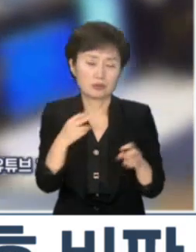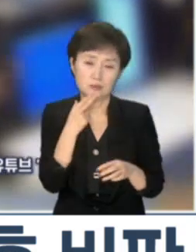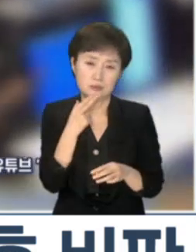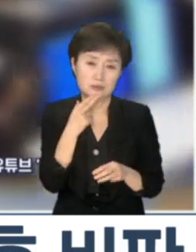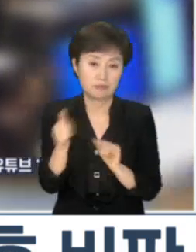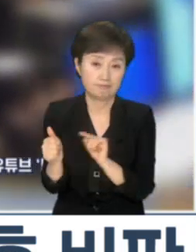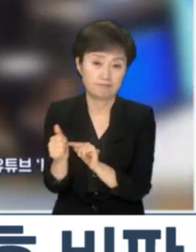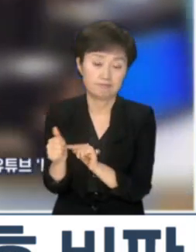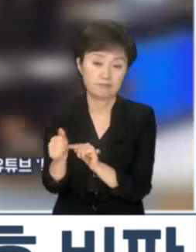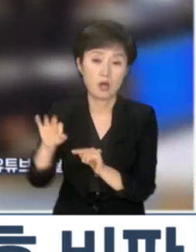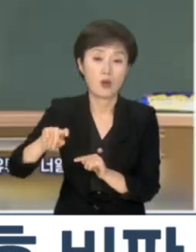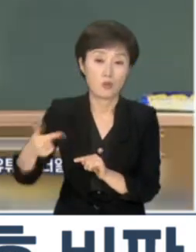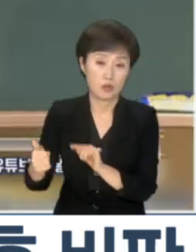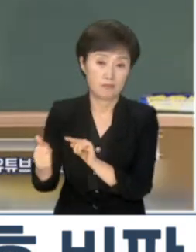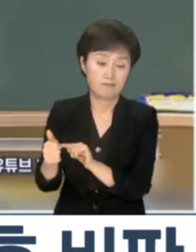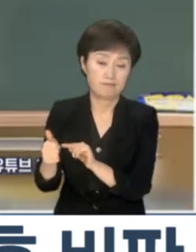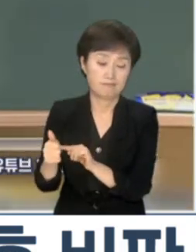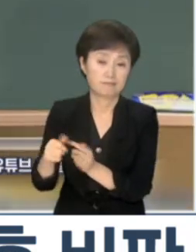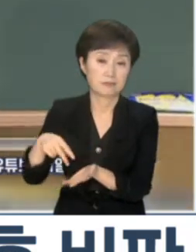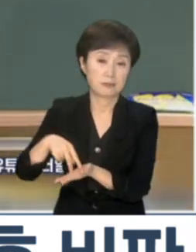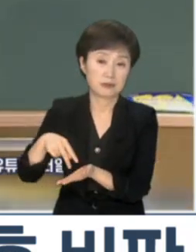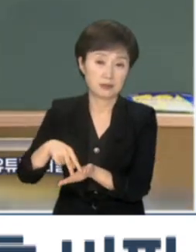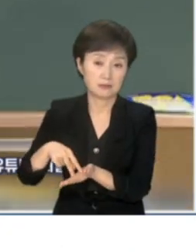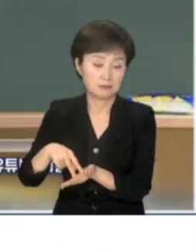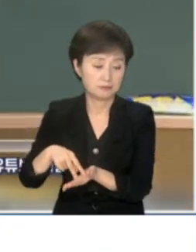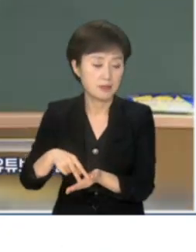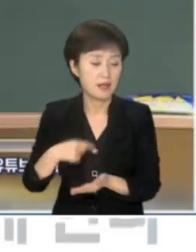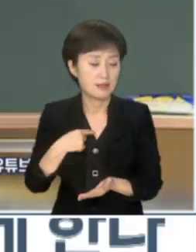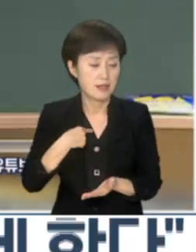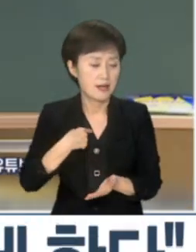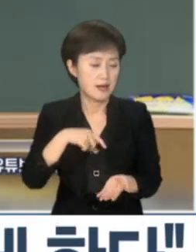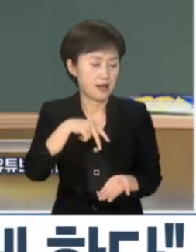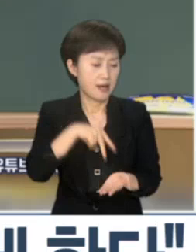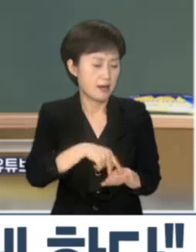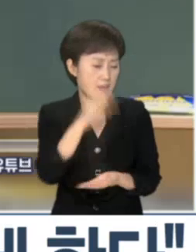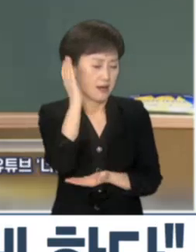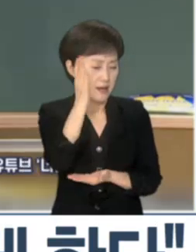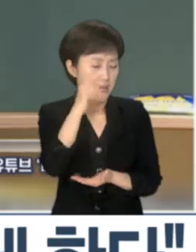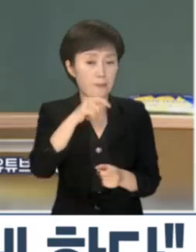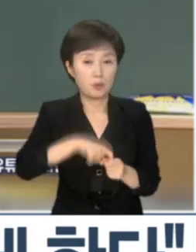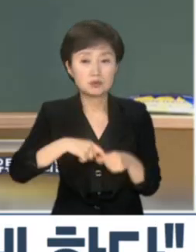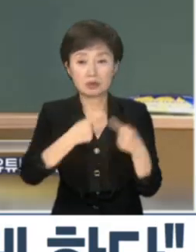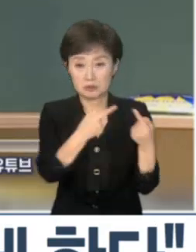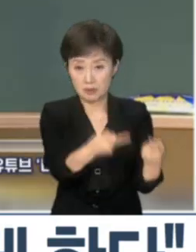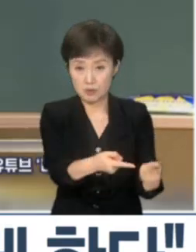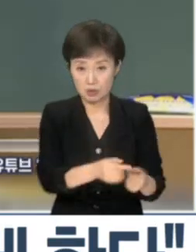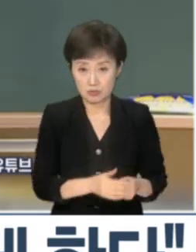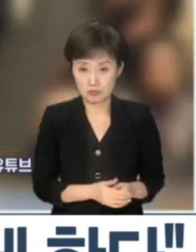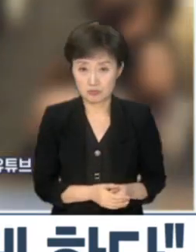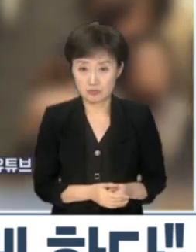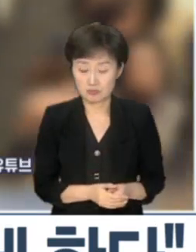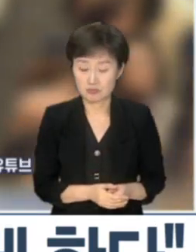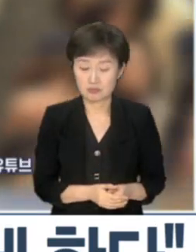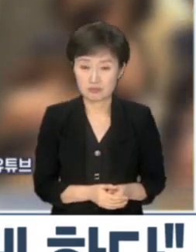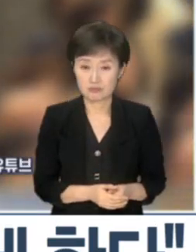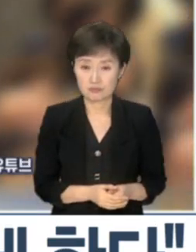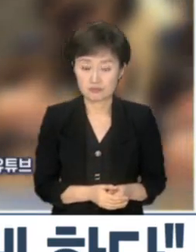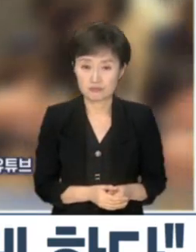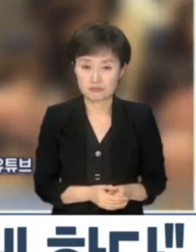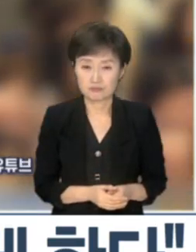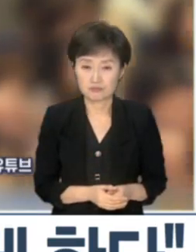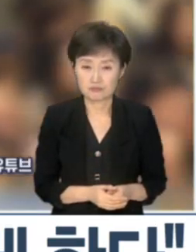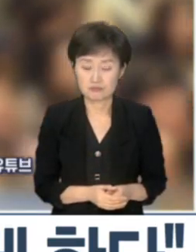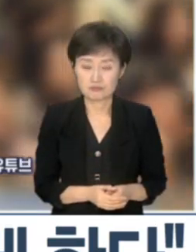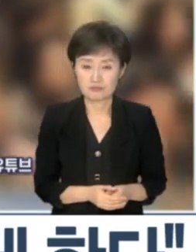본인은 거기에 간증을 위해서 갔다고 했기 때문에 있고 그런 차원에서는 보면은 예를